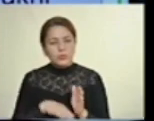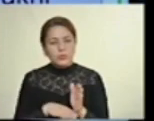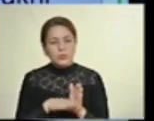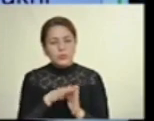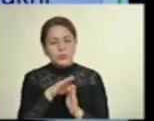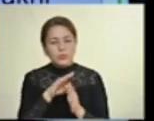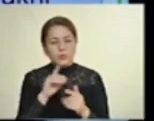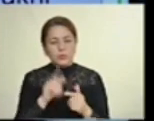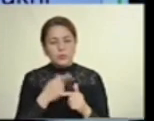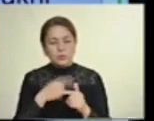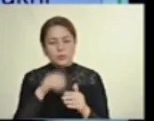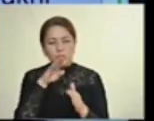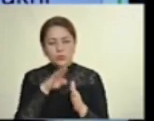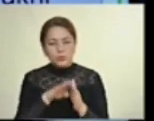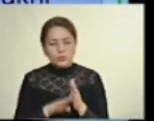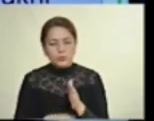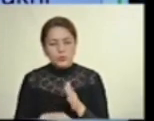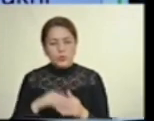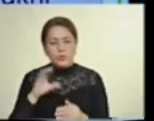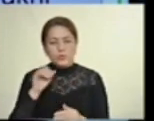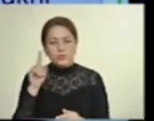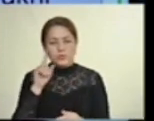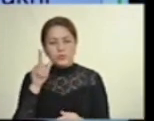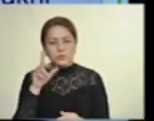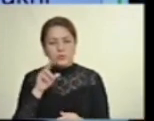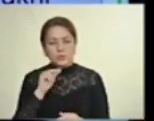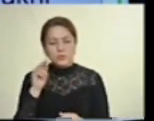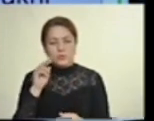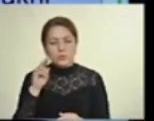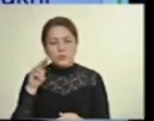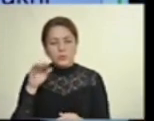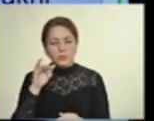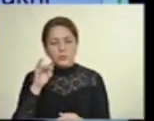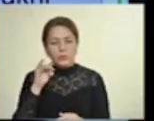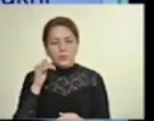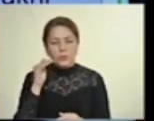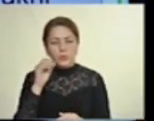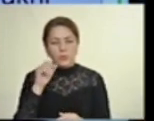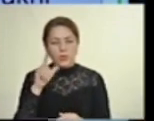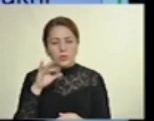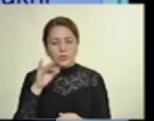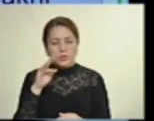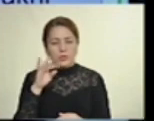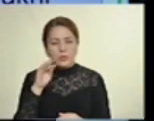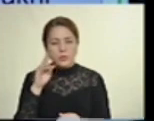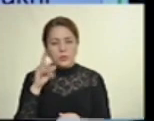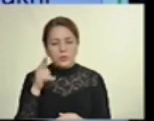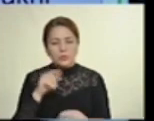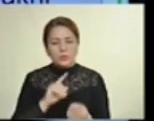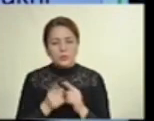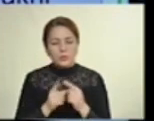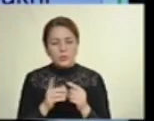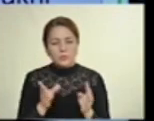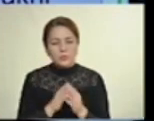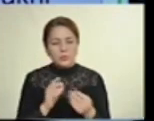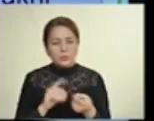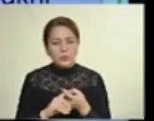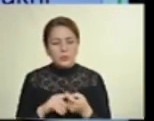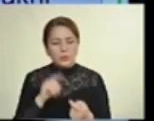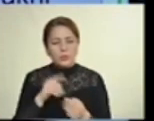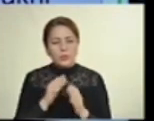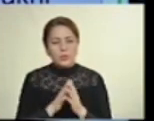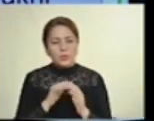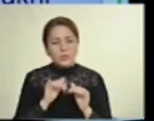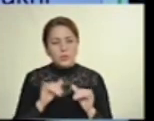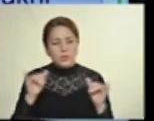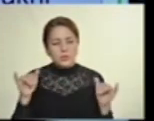tushishi suzgich pufagi hajmining o'zgarishi bilan bog'liq. Suzgich pufagining kengayishi